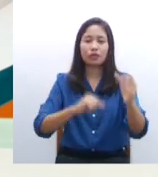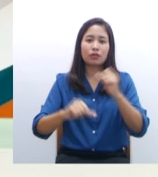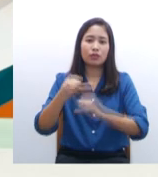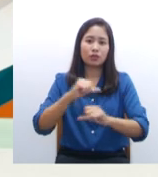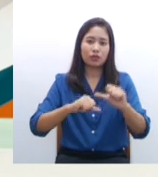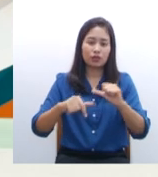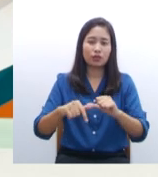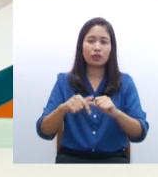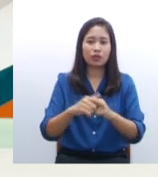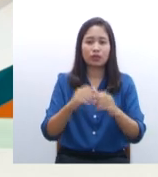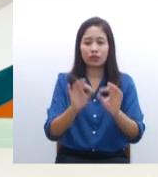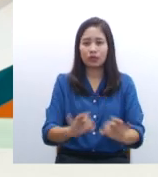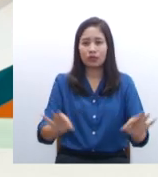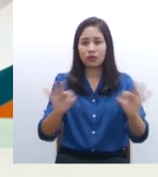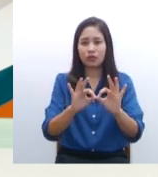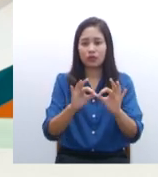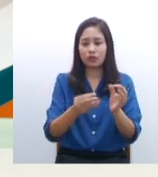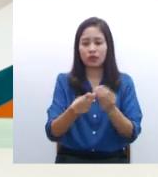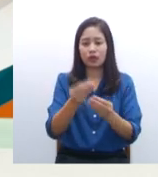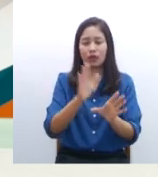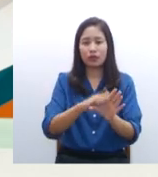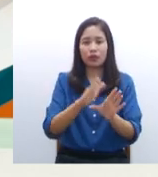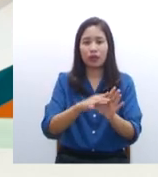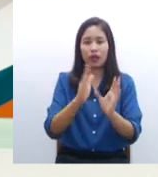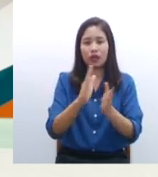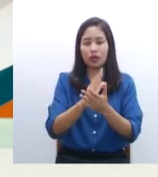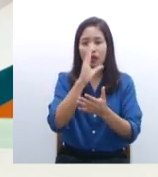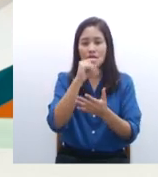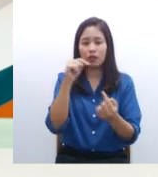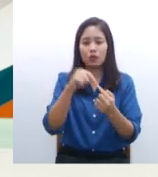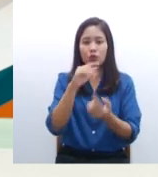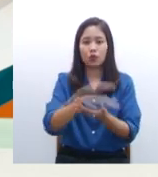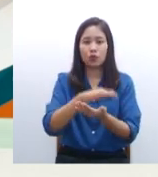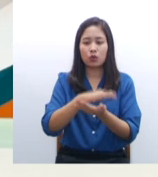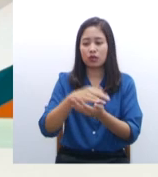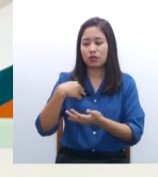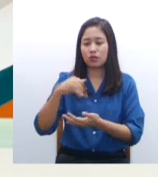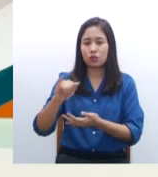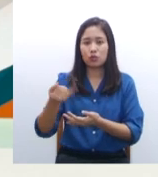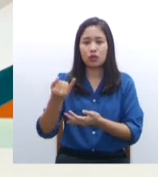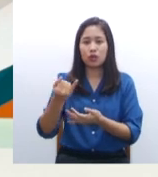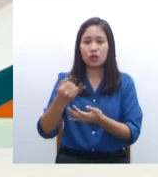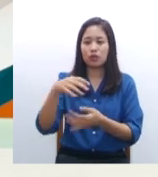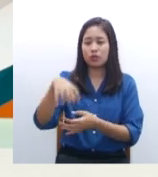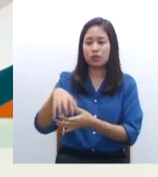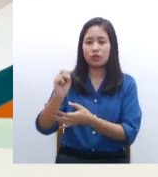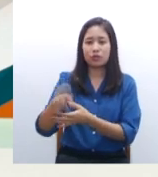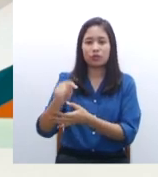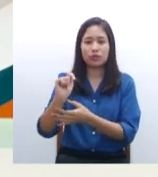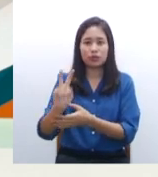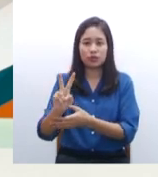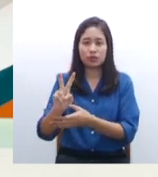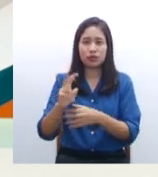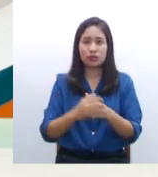าวมาประชาสัมพันธ์เรื่องการรับนักเรียนเข้าเรียนต่อโรงเรียนวิทยาศาสตร์จุฬาภรณราชวิทยาลัยสังกัดสำนักงานคณะกรรมการ